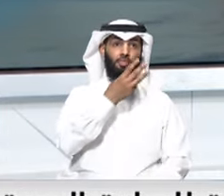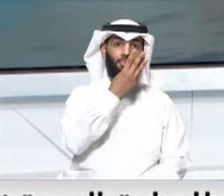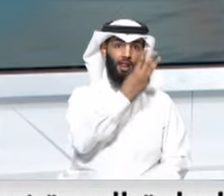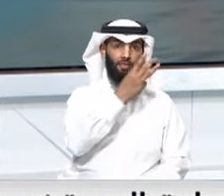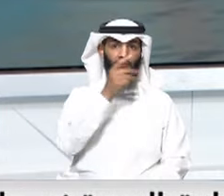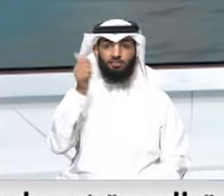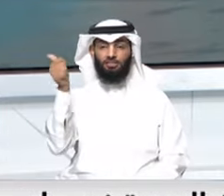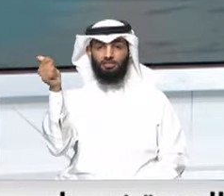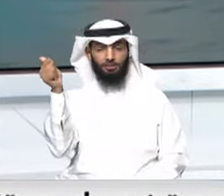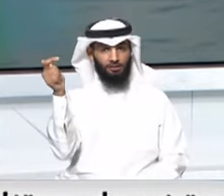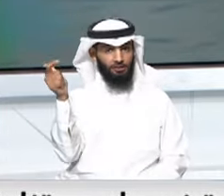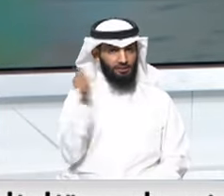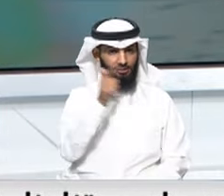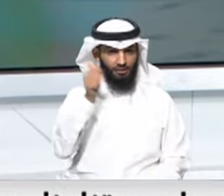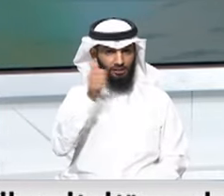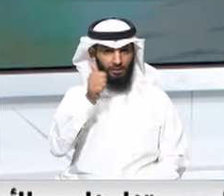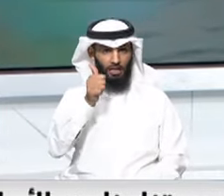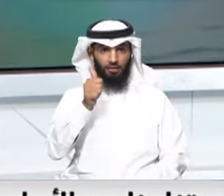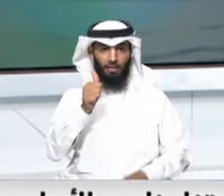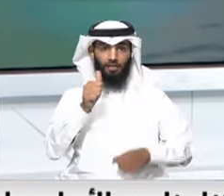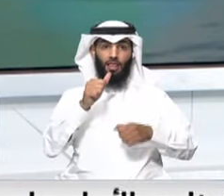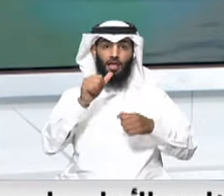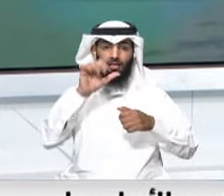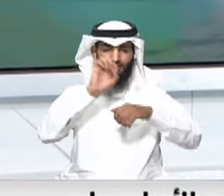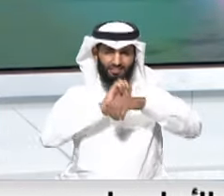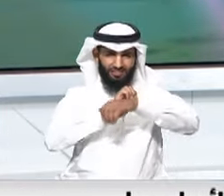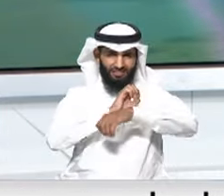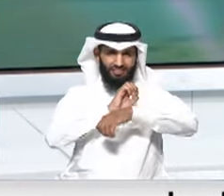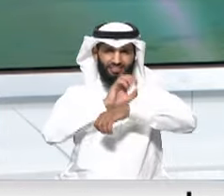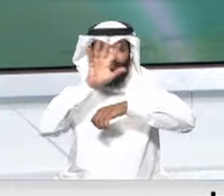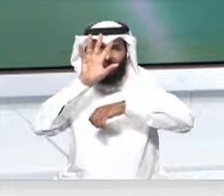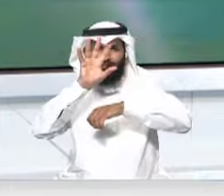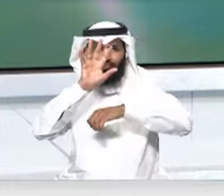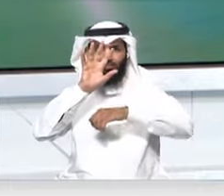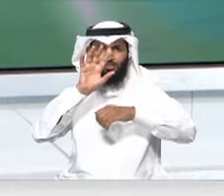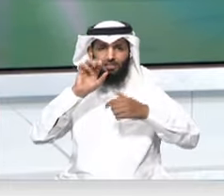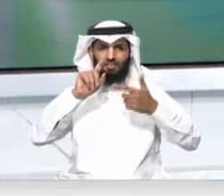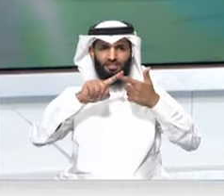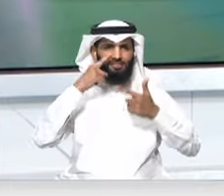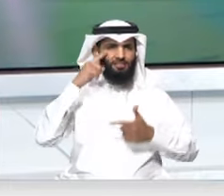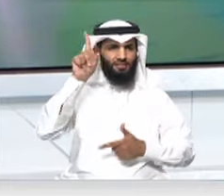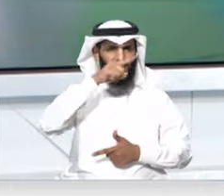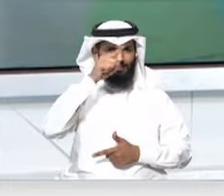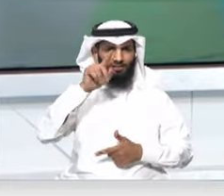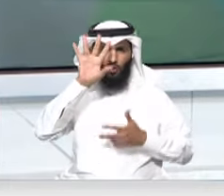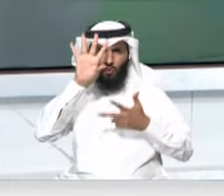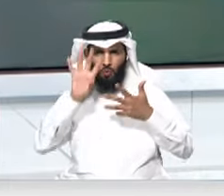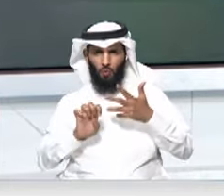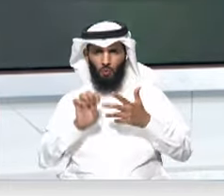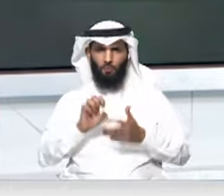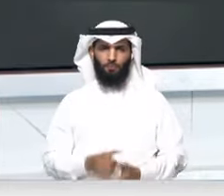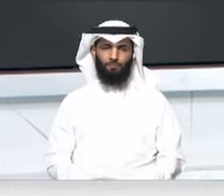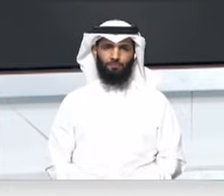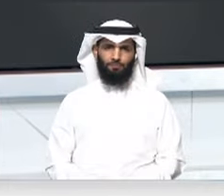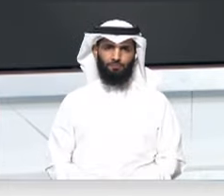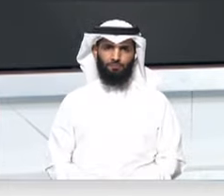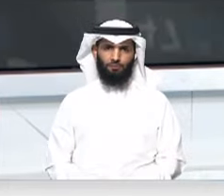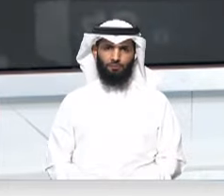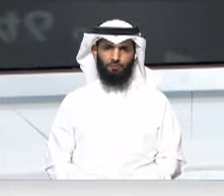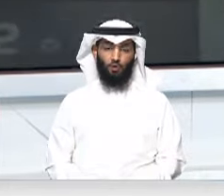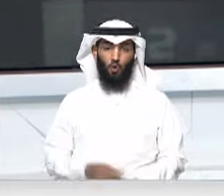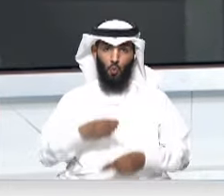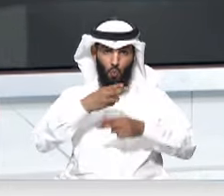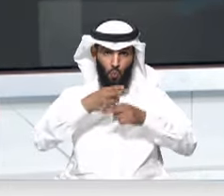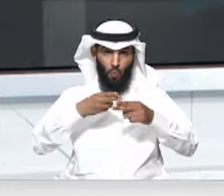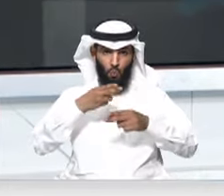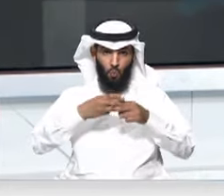موعد شروق الشمس الساعة 4:49، موعد أذان المغرب الساعة 6:42 دقيقة. بالنسبة للطقس المتوقع لمدينة الكويت